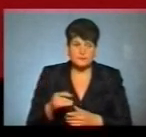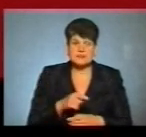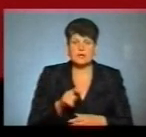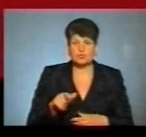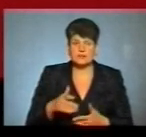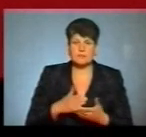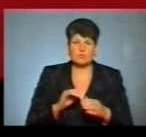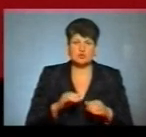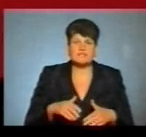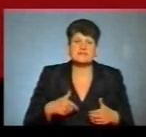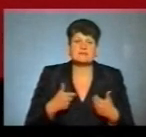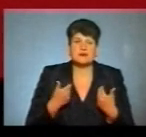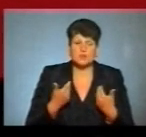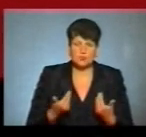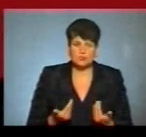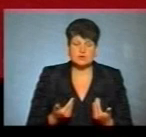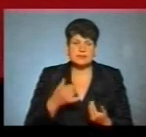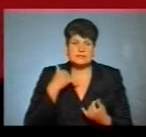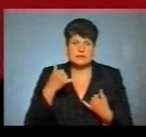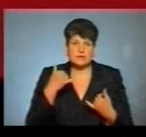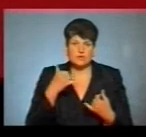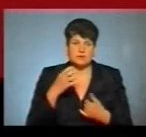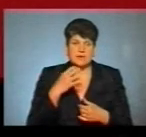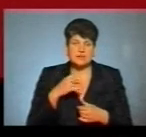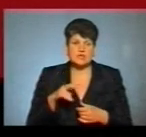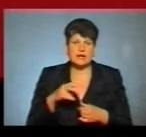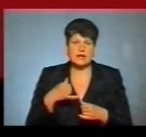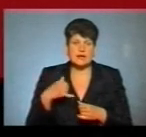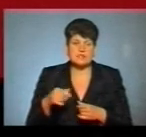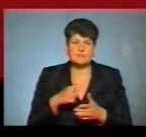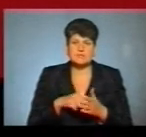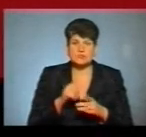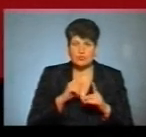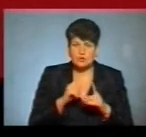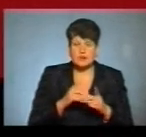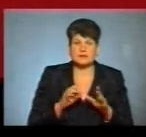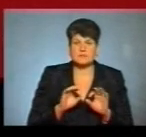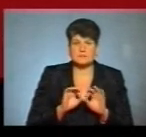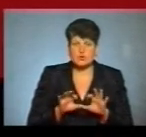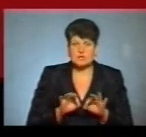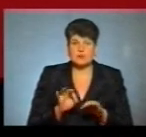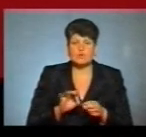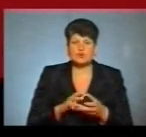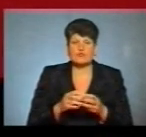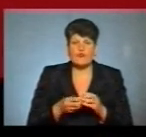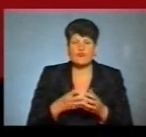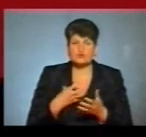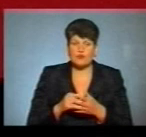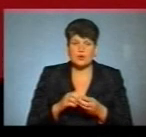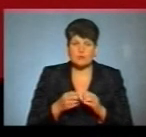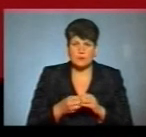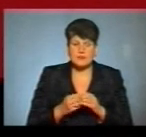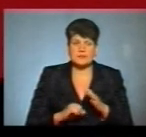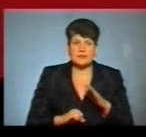мають можливість звернутися за телефонами гарячої лінії міської ради, якби і розказати про свої проблеми. На базі